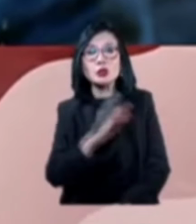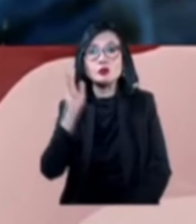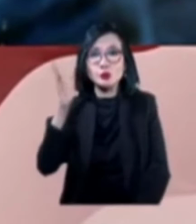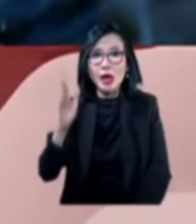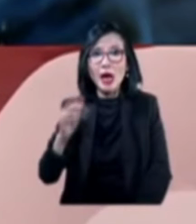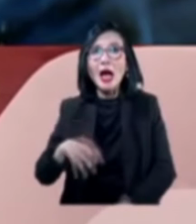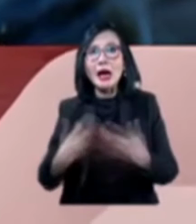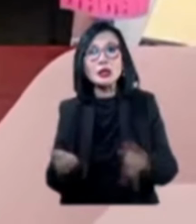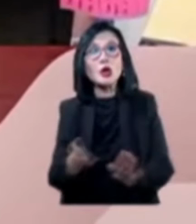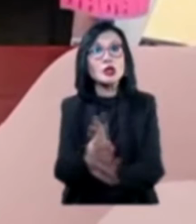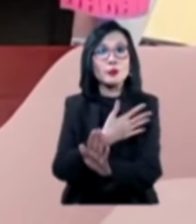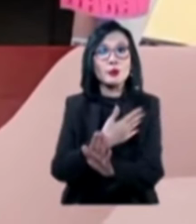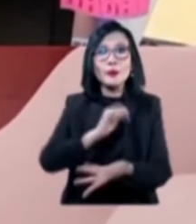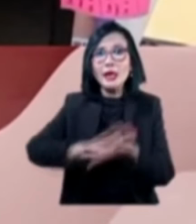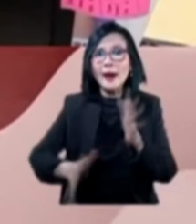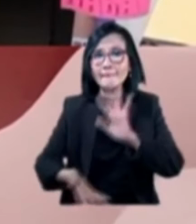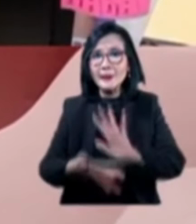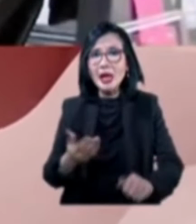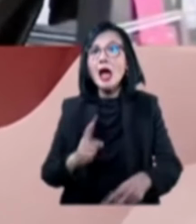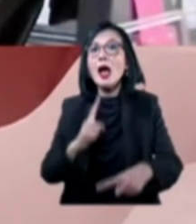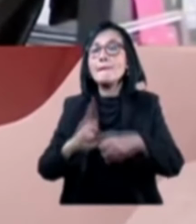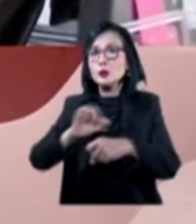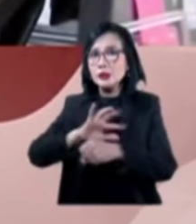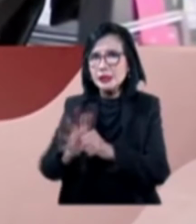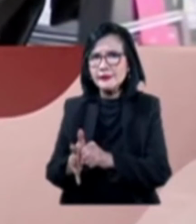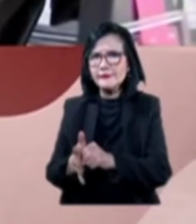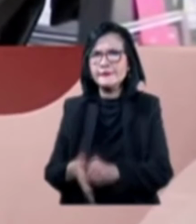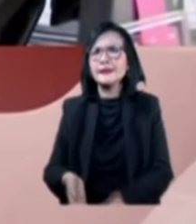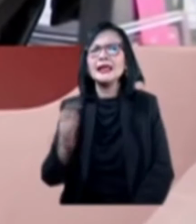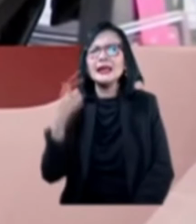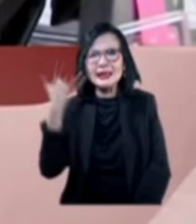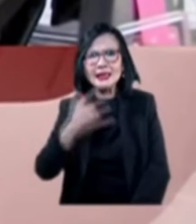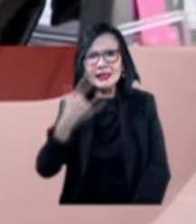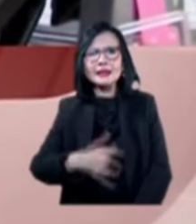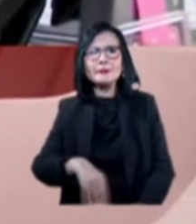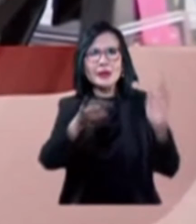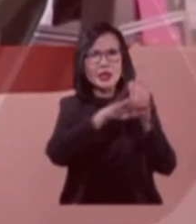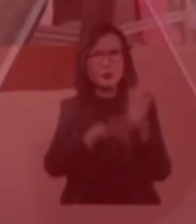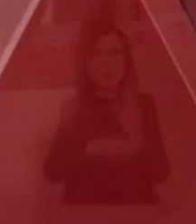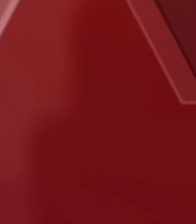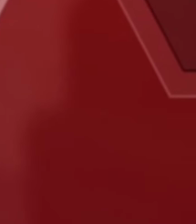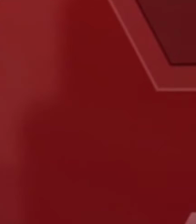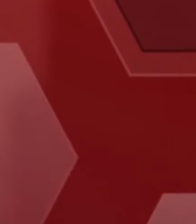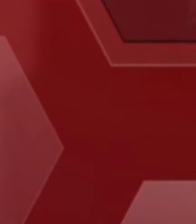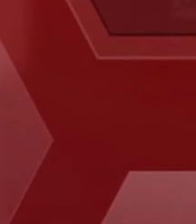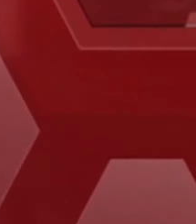mungkin sudah kena sebelumnya. Jadi jangan sampai protokol kesehatannya dilonggarkan.